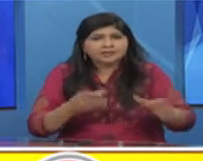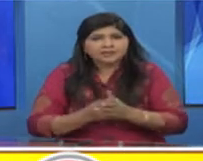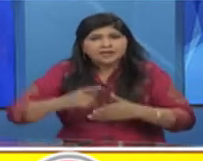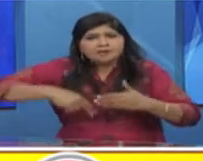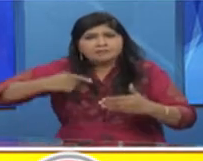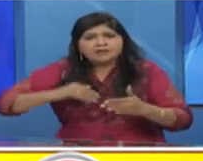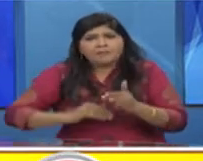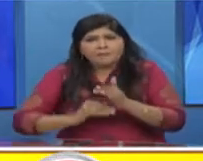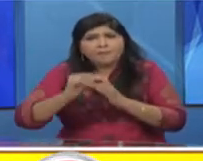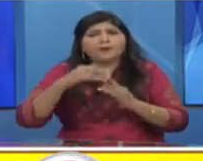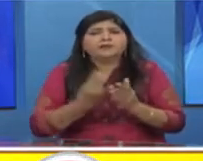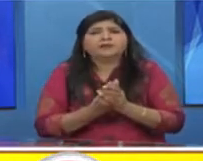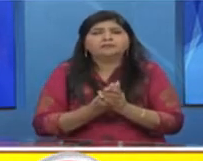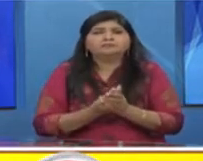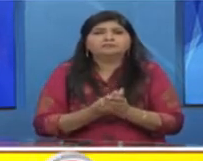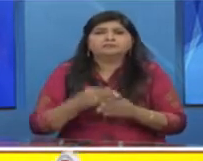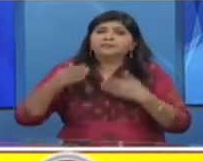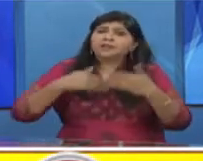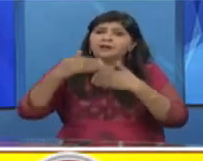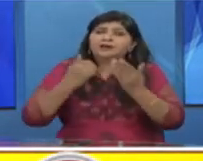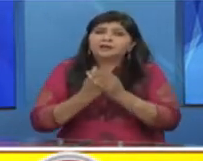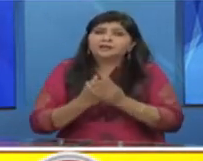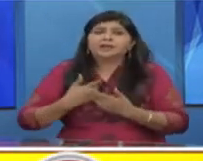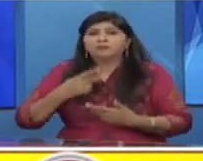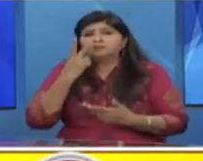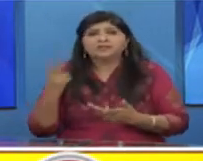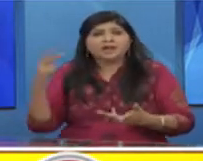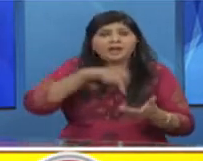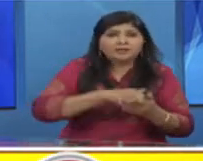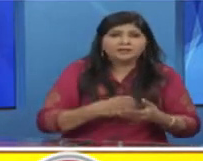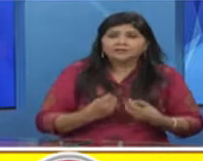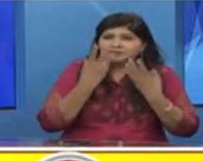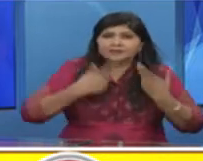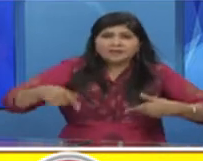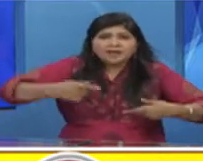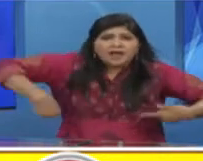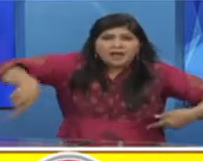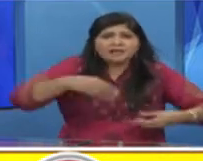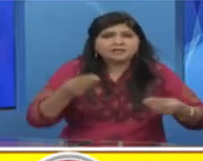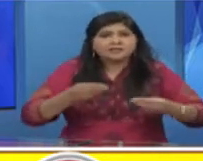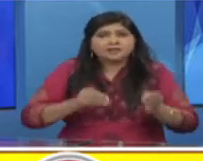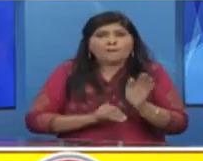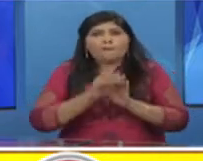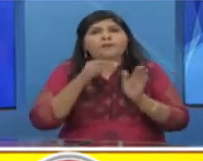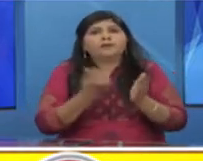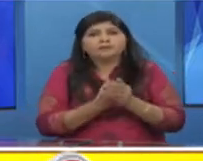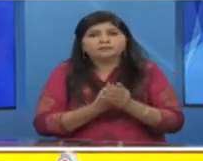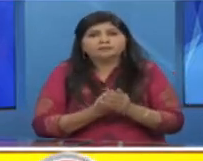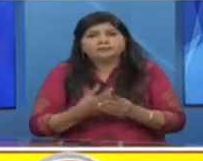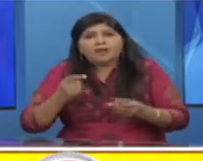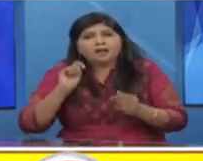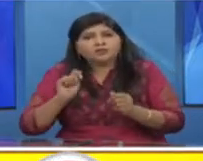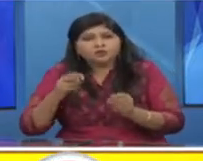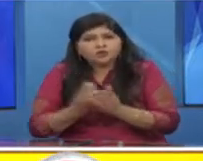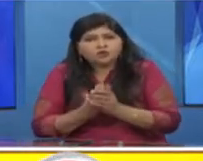लगातार विकसित होते चले जा रहे हैं। और इससे स्थानीय अर्थव्यवस्था को भी बढ़ावा मिल रहा है और लोगों को रोजगार के